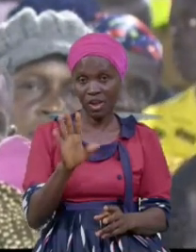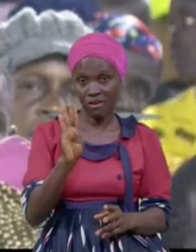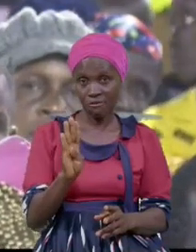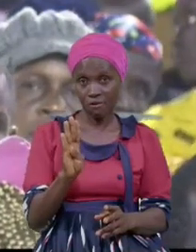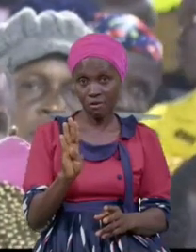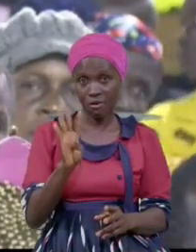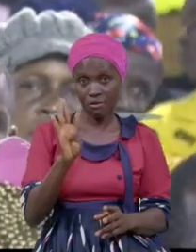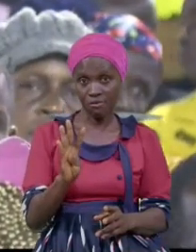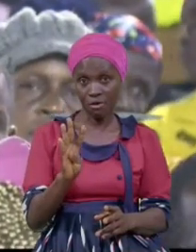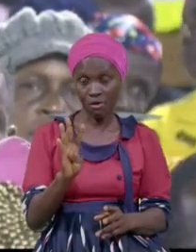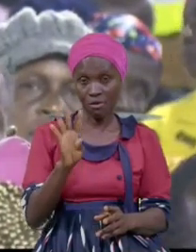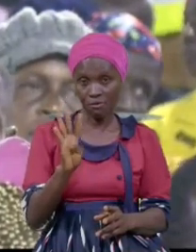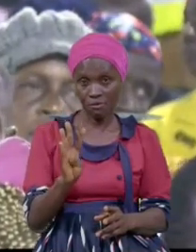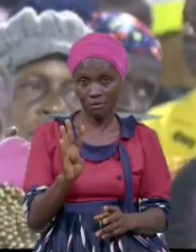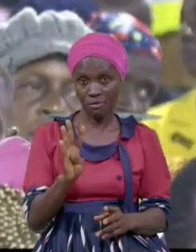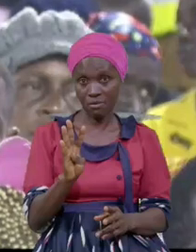54, 44,